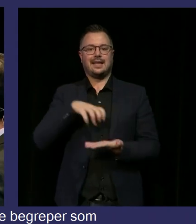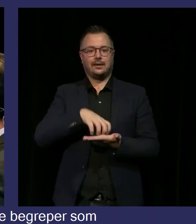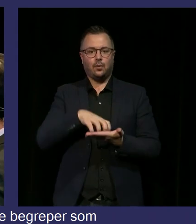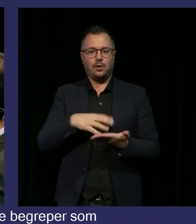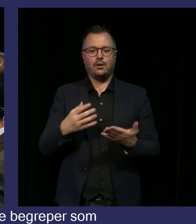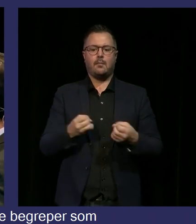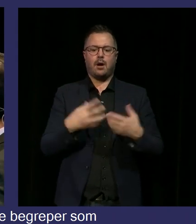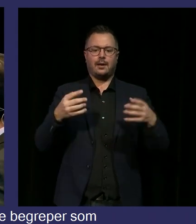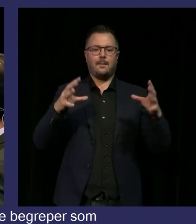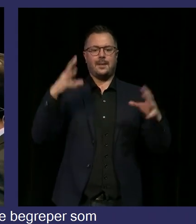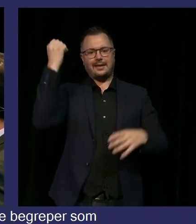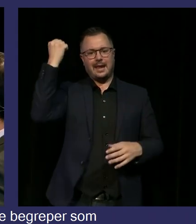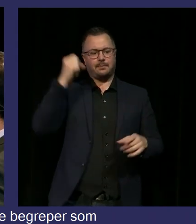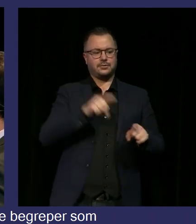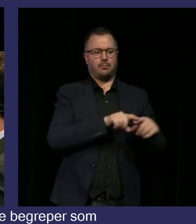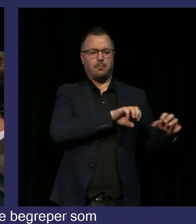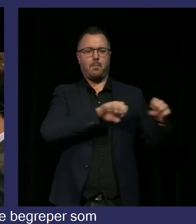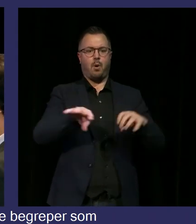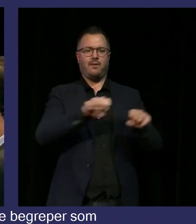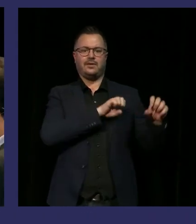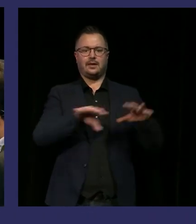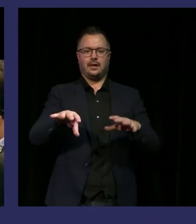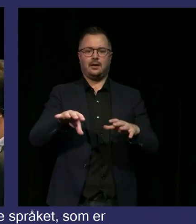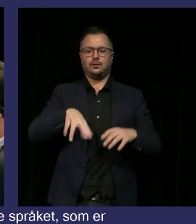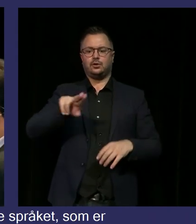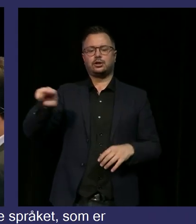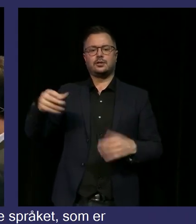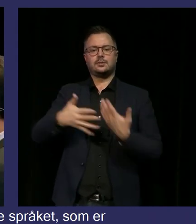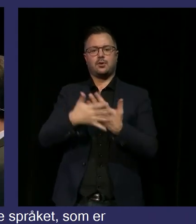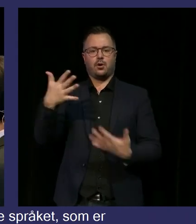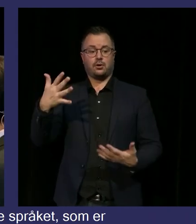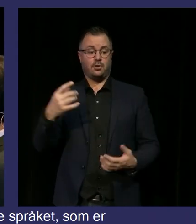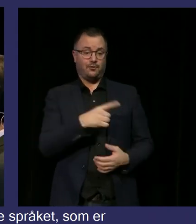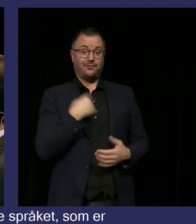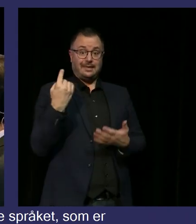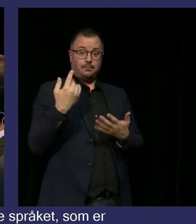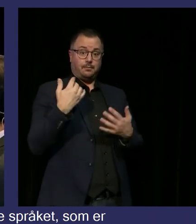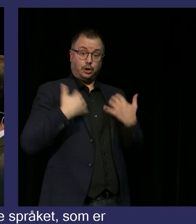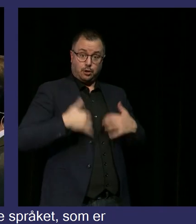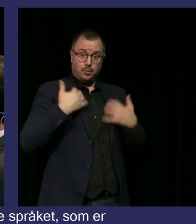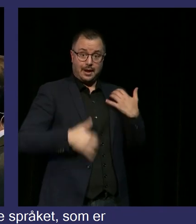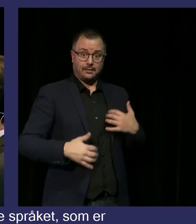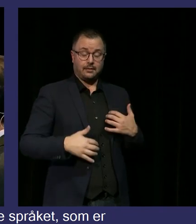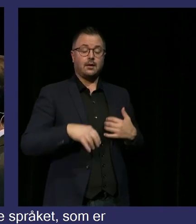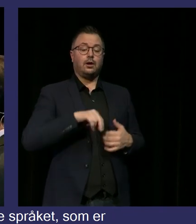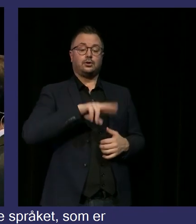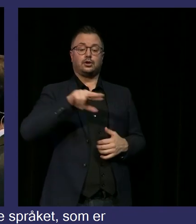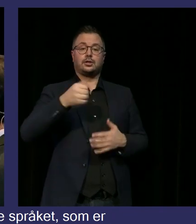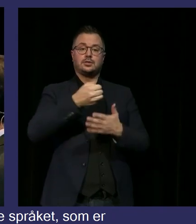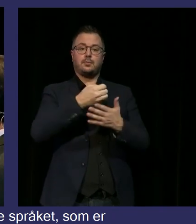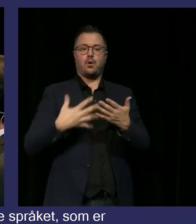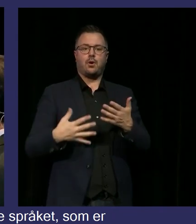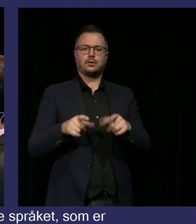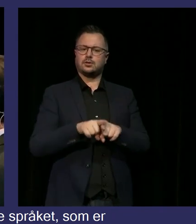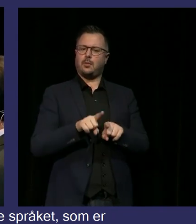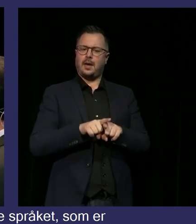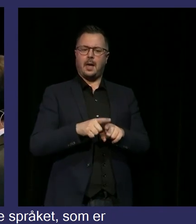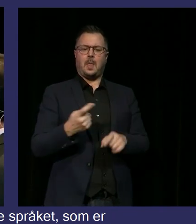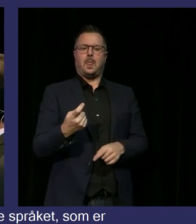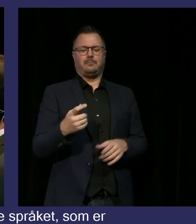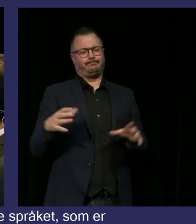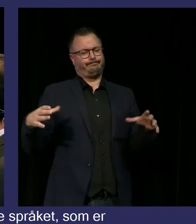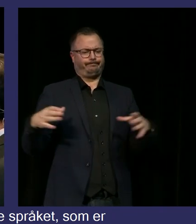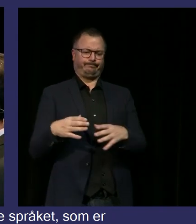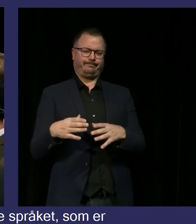som kommer over, og det presser det norske språket. Så det vi bekymret for jo at det norske språk, som et veldig lite språk